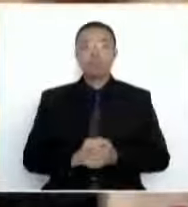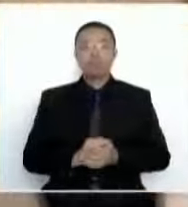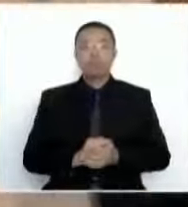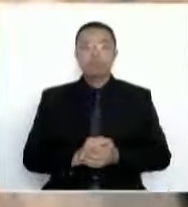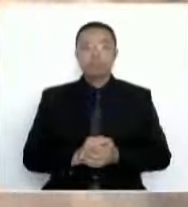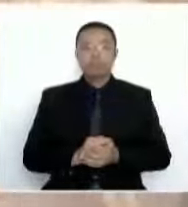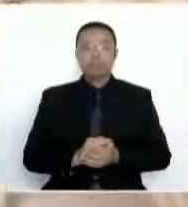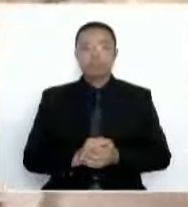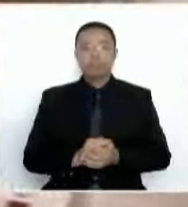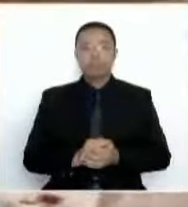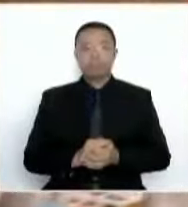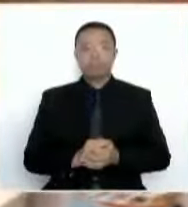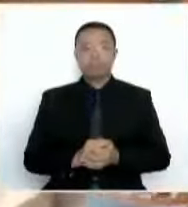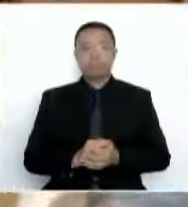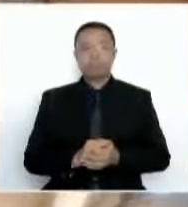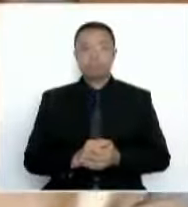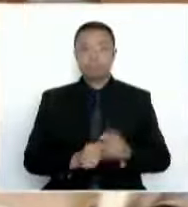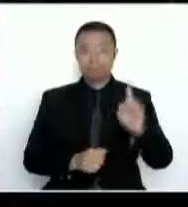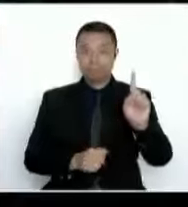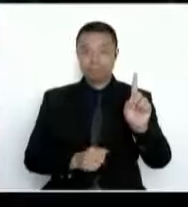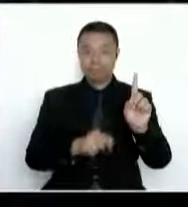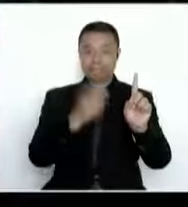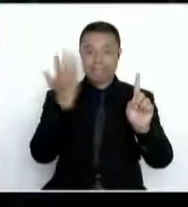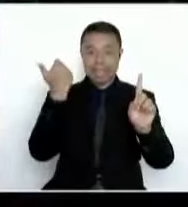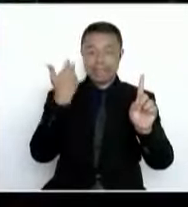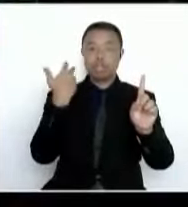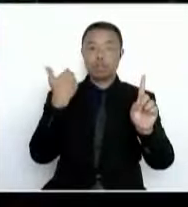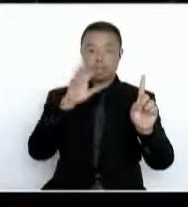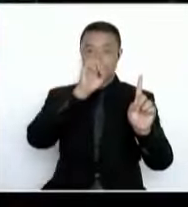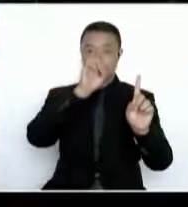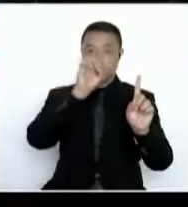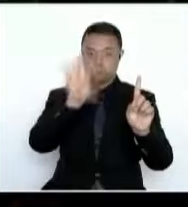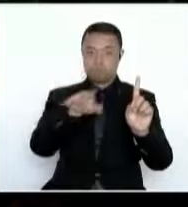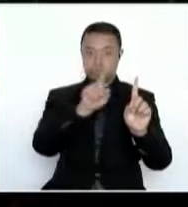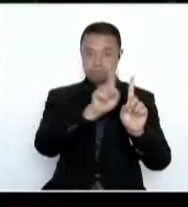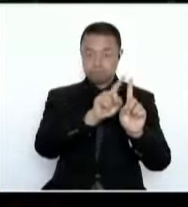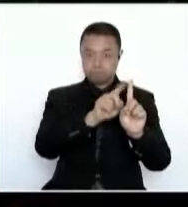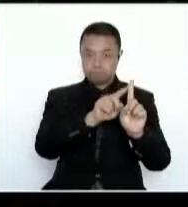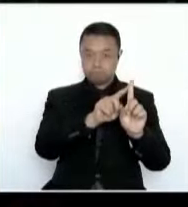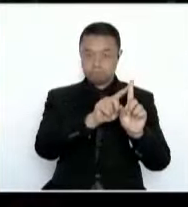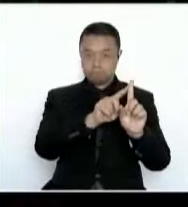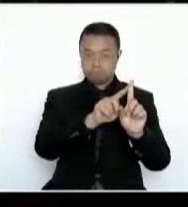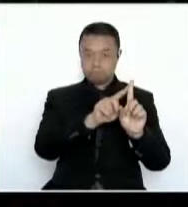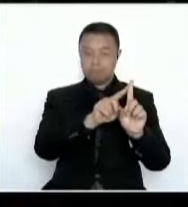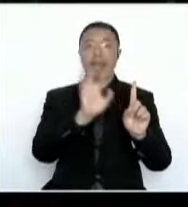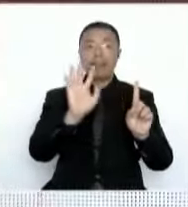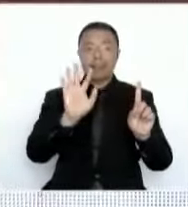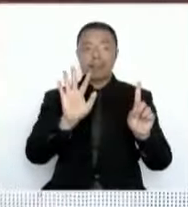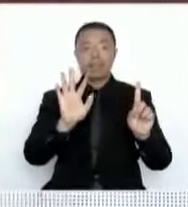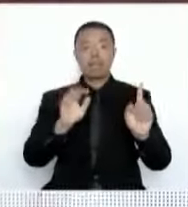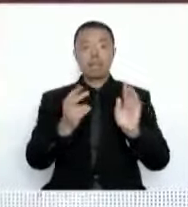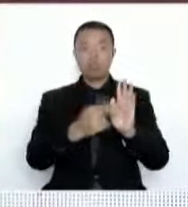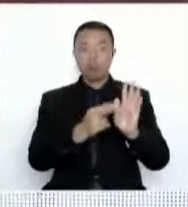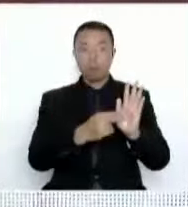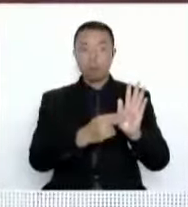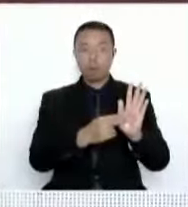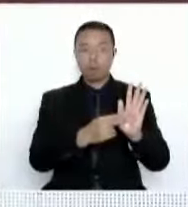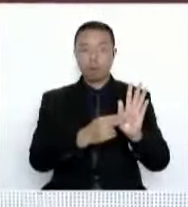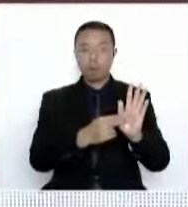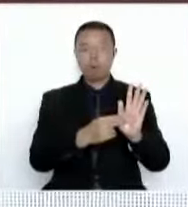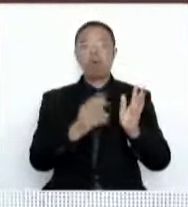selanjutnya jawaban jawaban calon wakil gubernur nomor urut 1 akan ditanggapi oleh